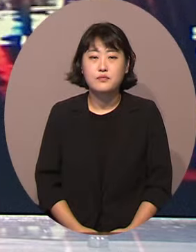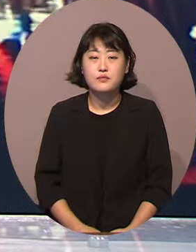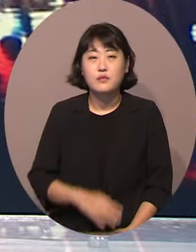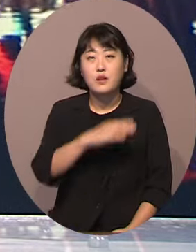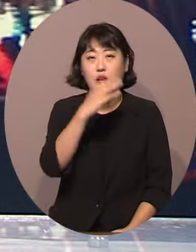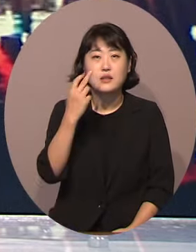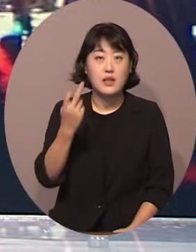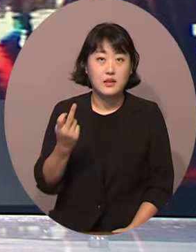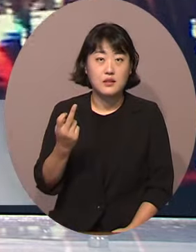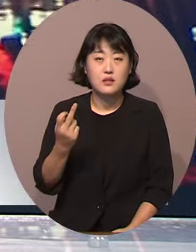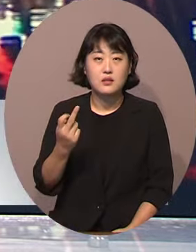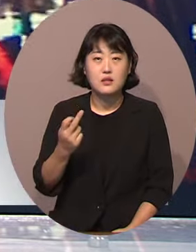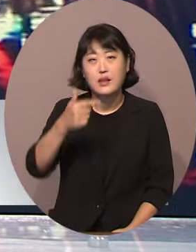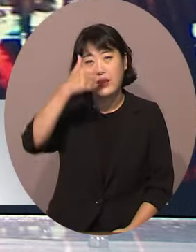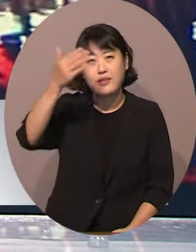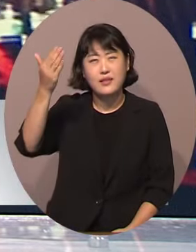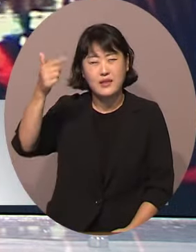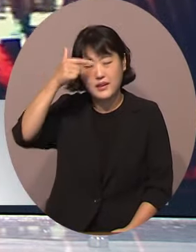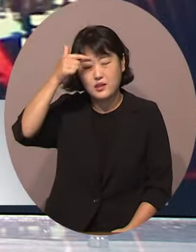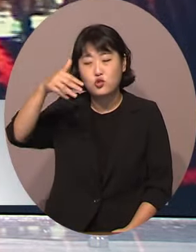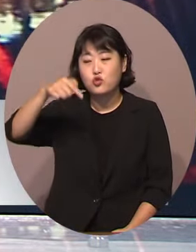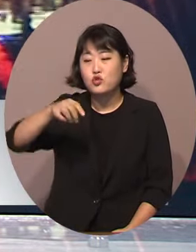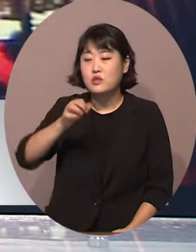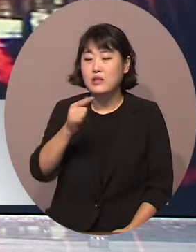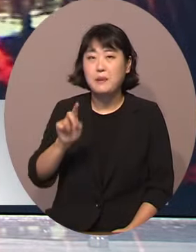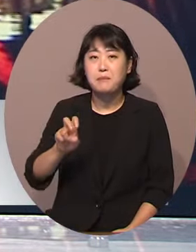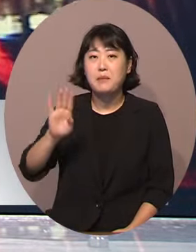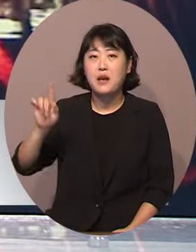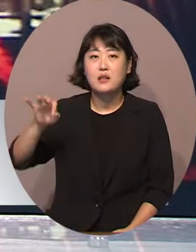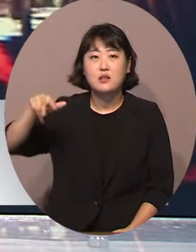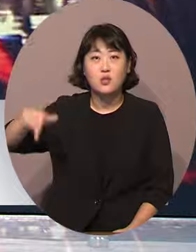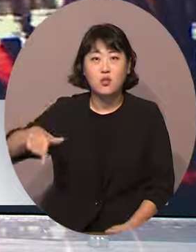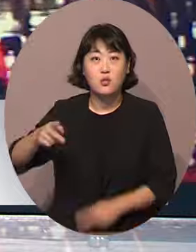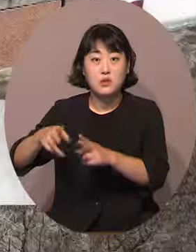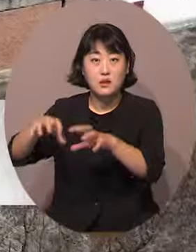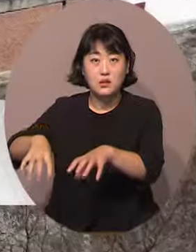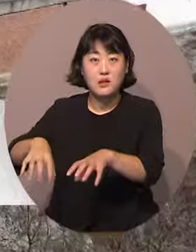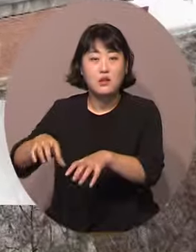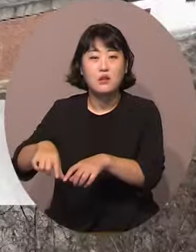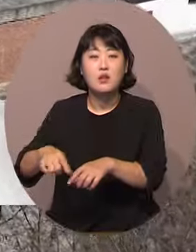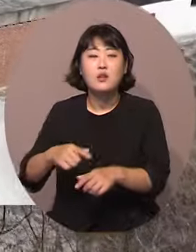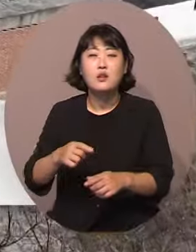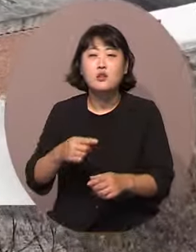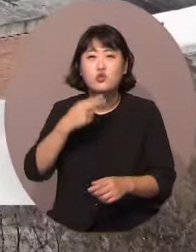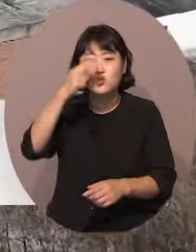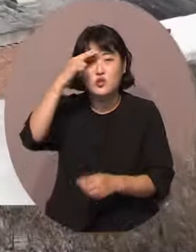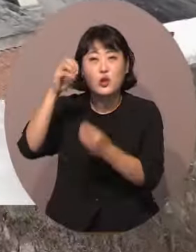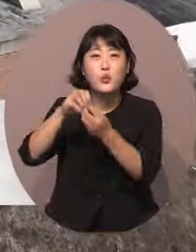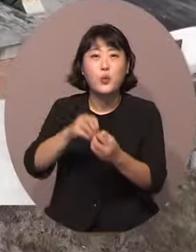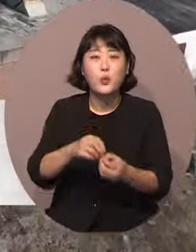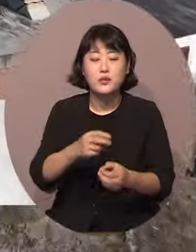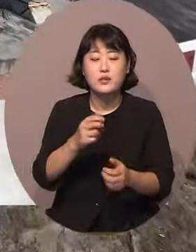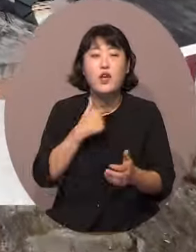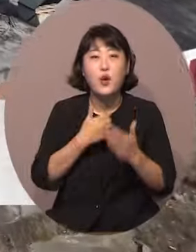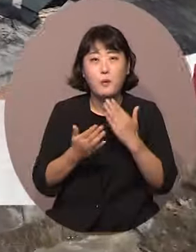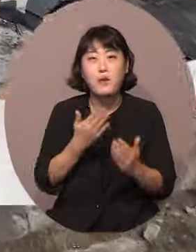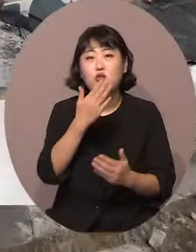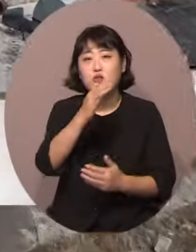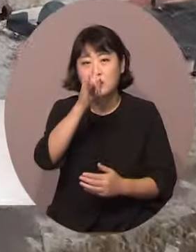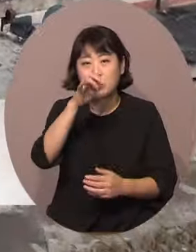예산에 있는 예 충남방적 터가 오른 2026년까지 전통주 제조와 체험 등을 즐길 수 있는 문화 복합 단지로